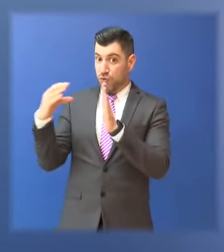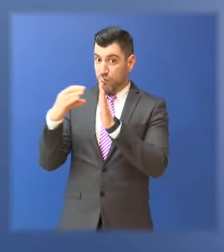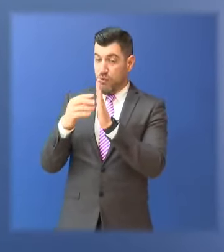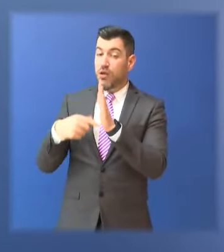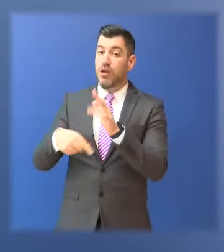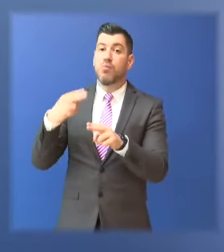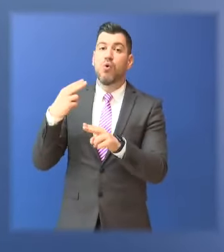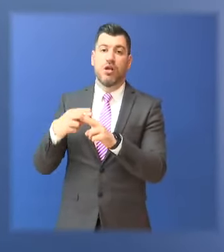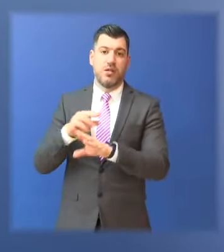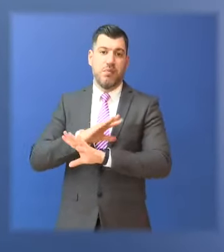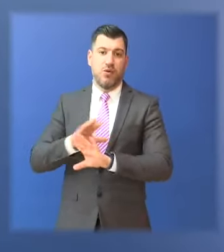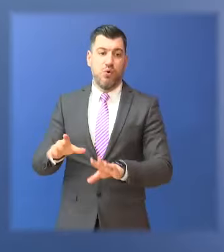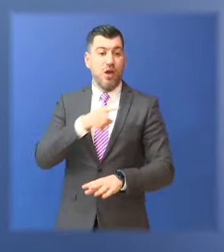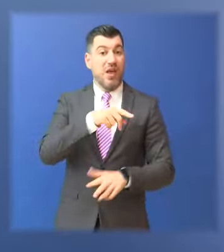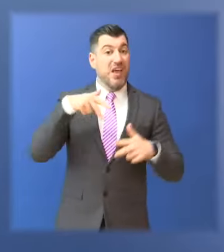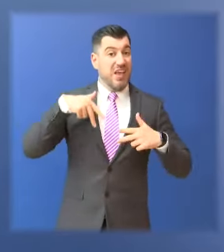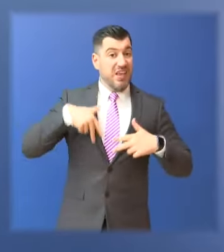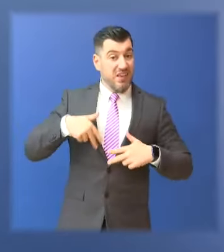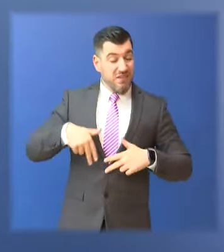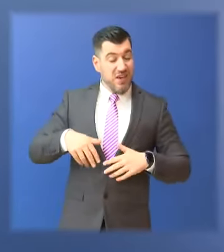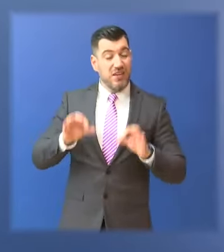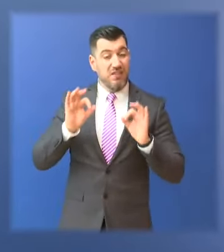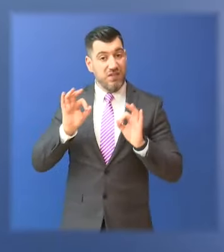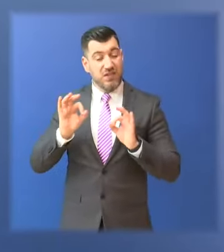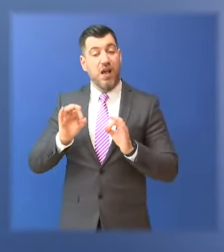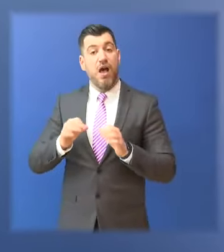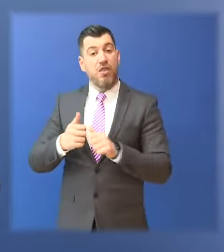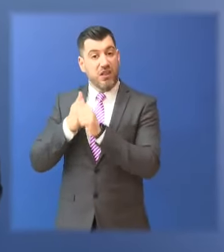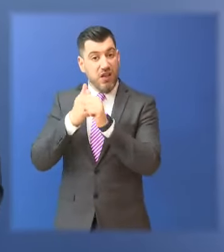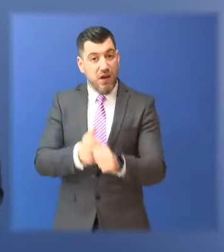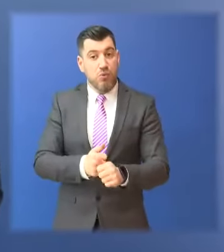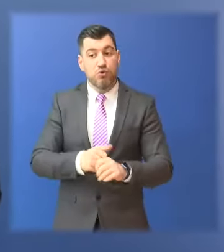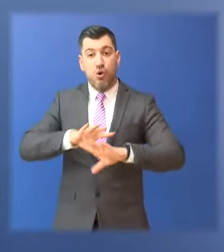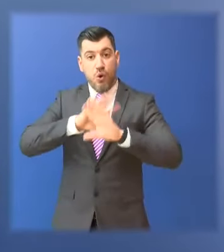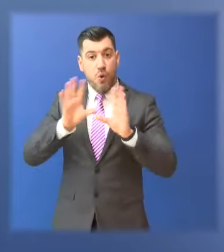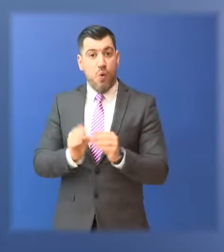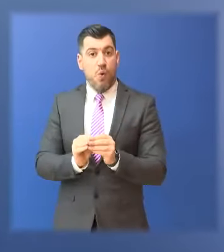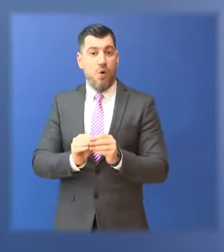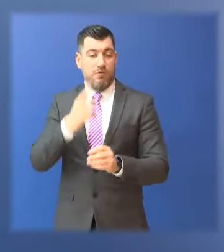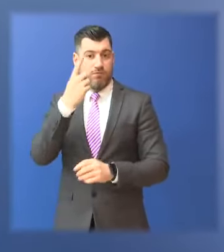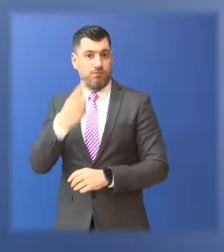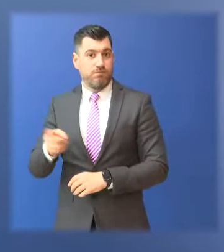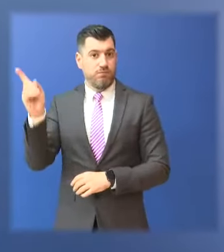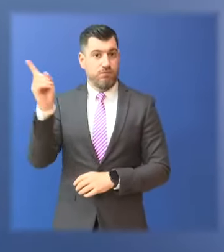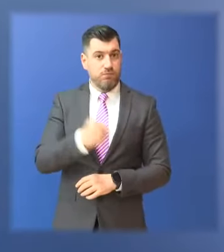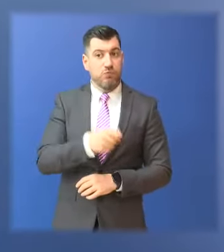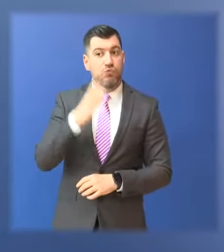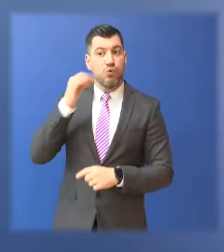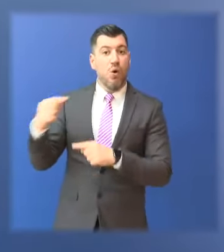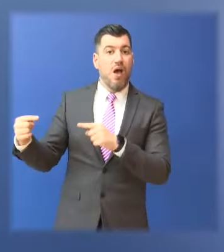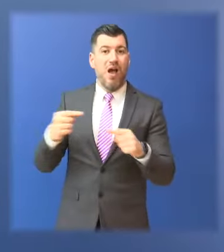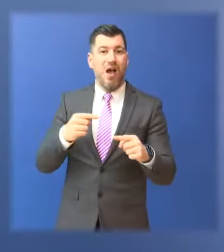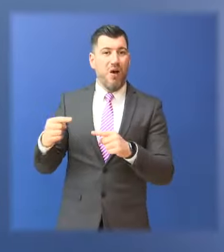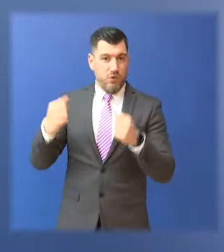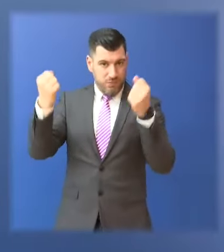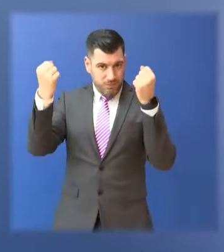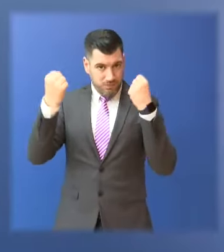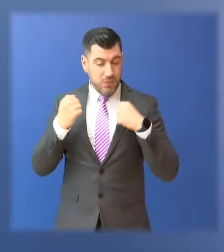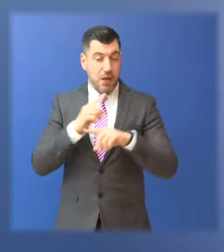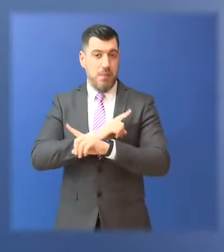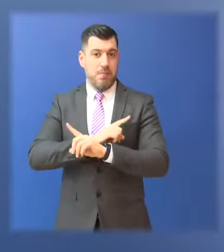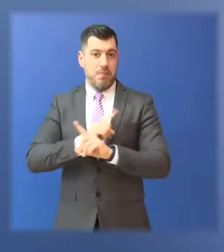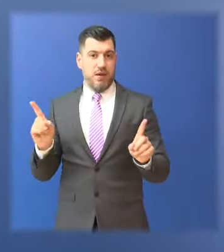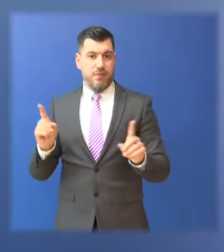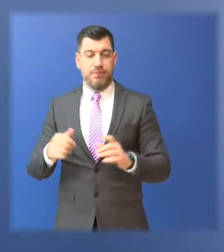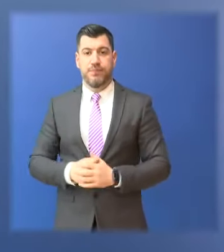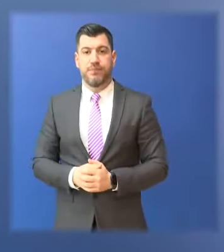βασικό στόχο και καθήκον της κυβέρνησης να την εφαρμόσει χωρίς αστερίσκους, για την ακεραιότητα των αγώνων. Συνολικά οι παρεμβάσεις